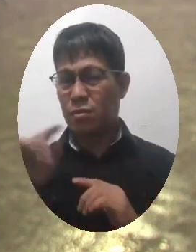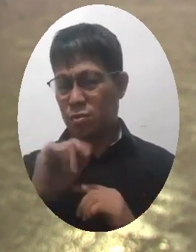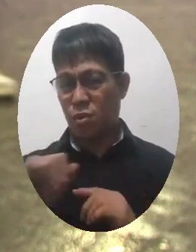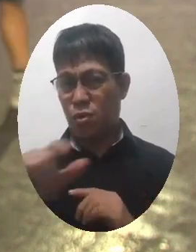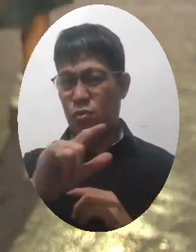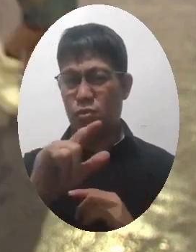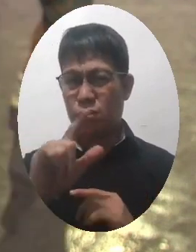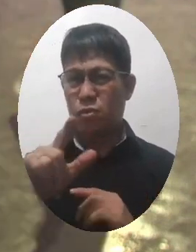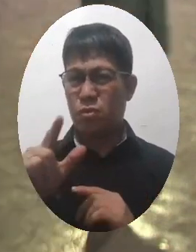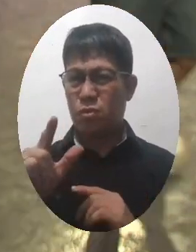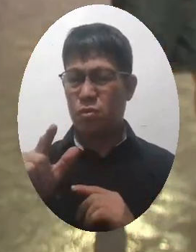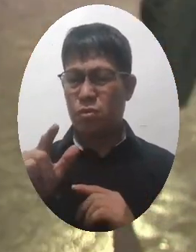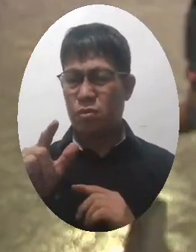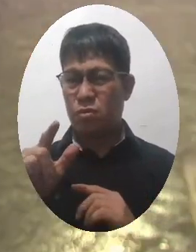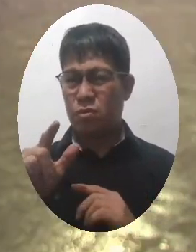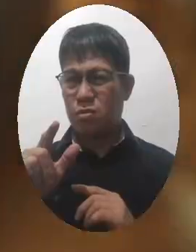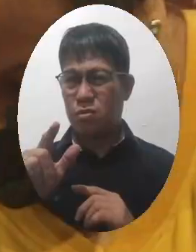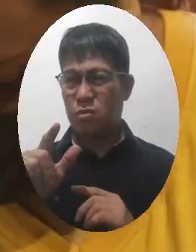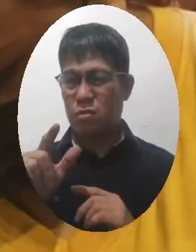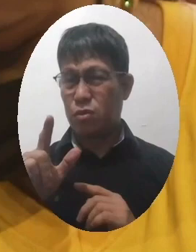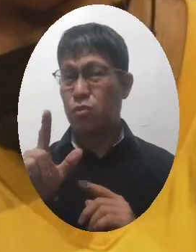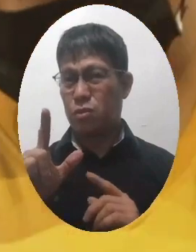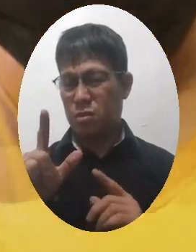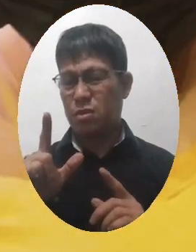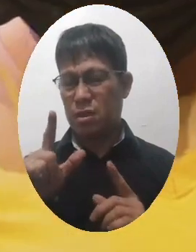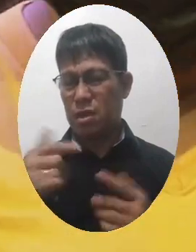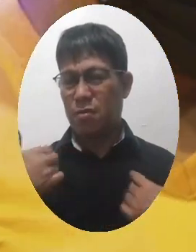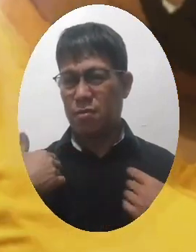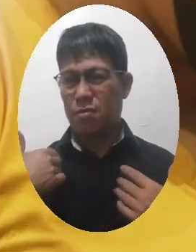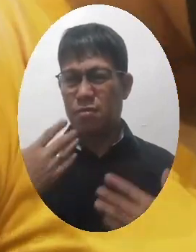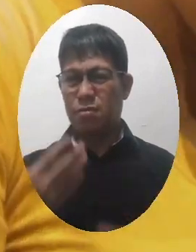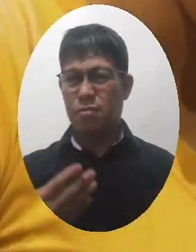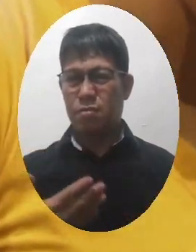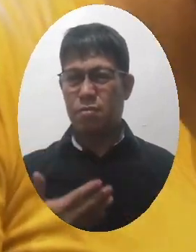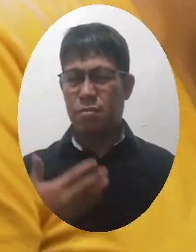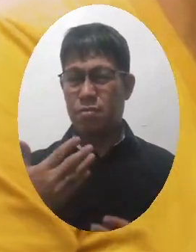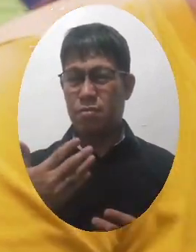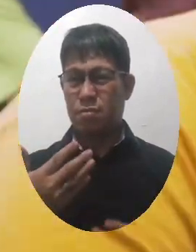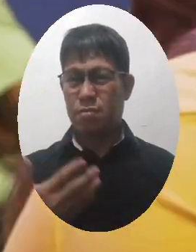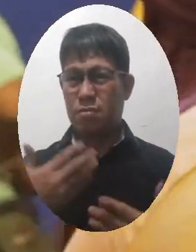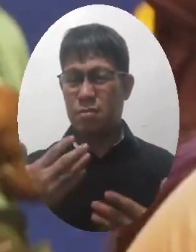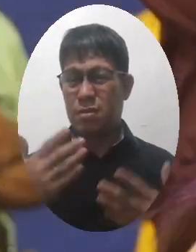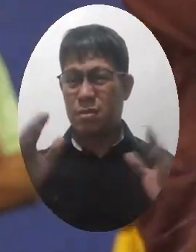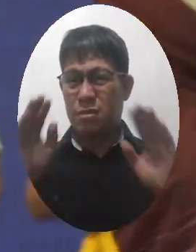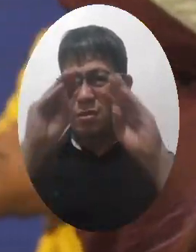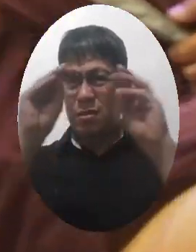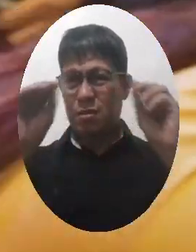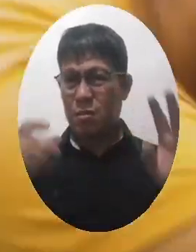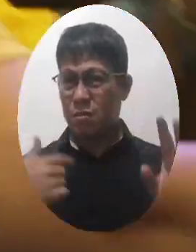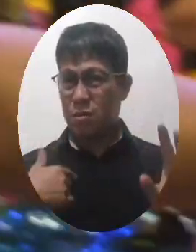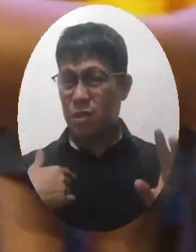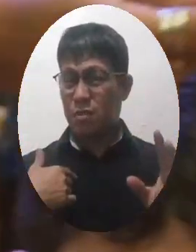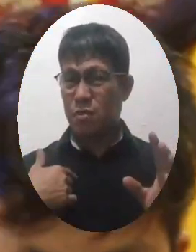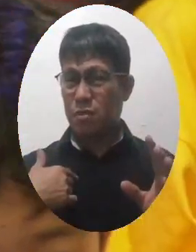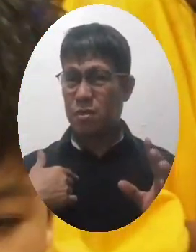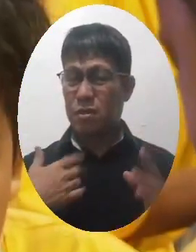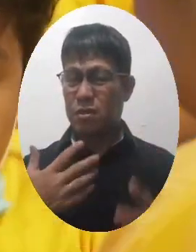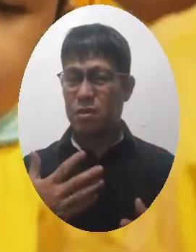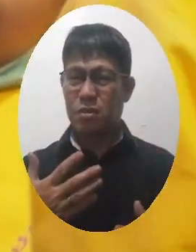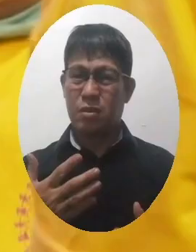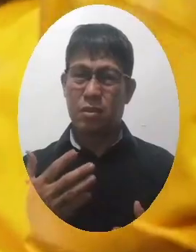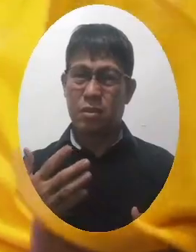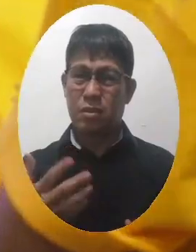I hope everyone has a Merry Christmas. My Christmas wish will